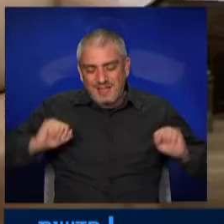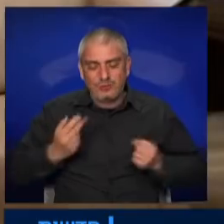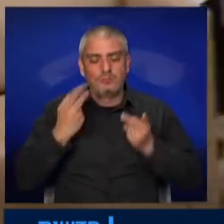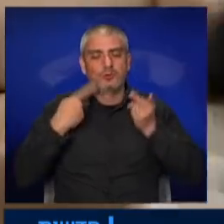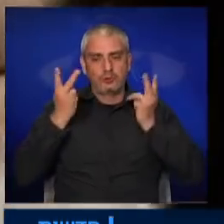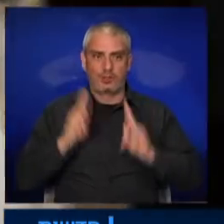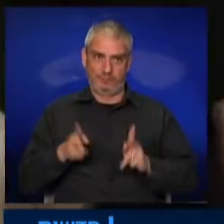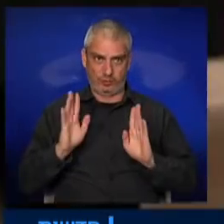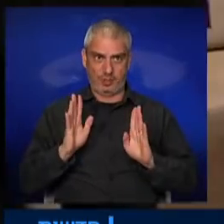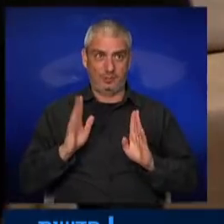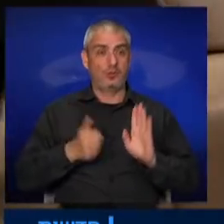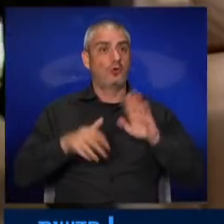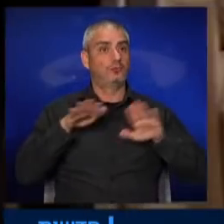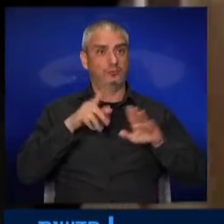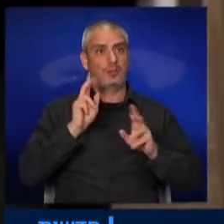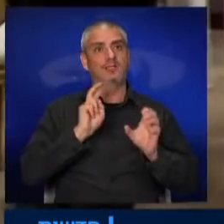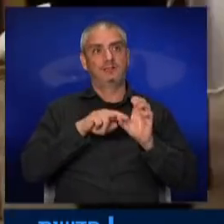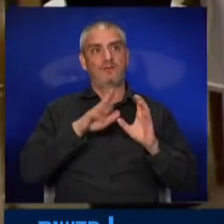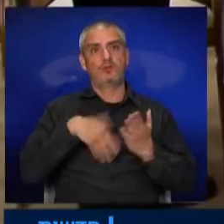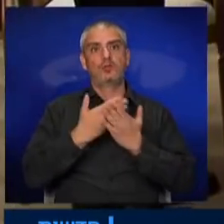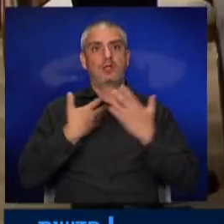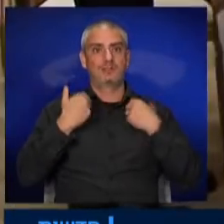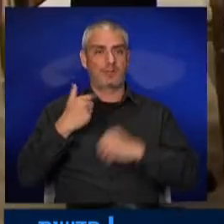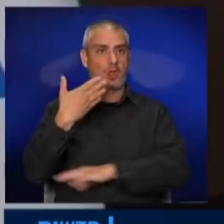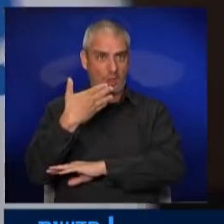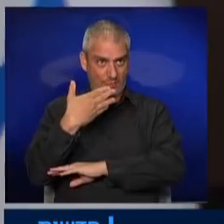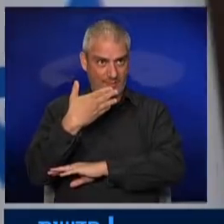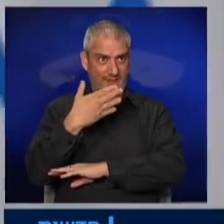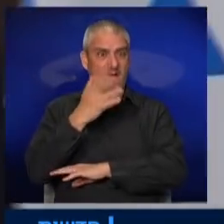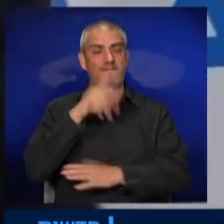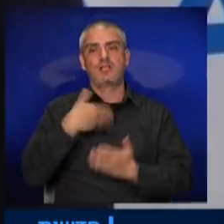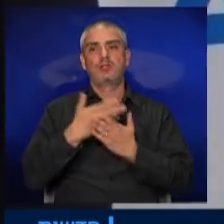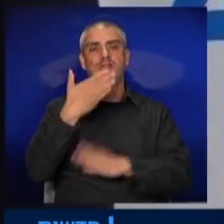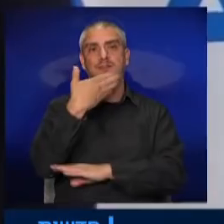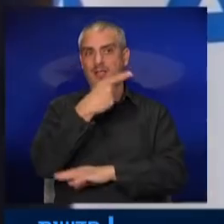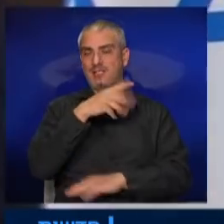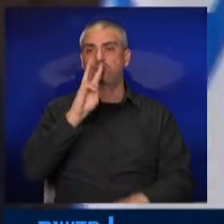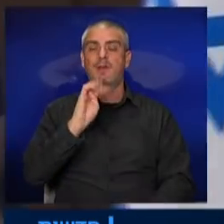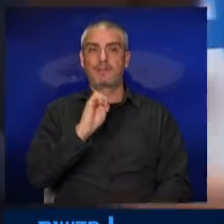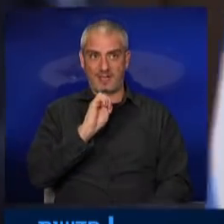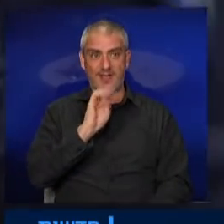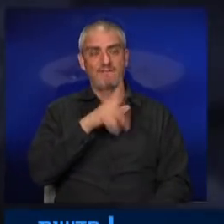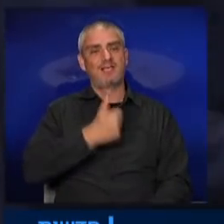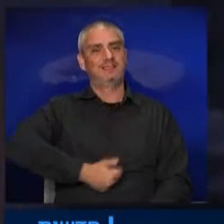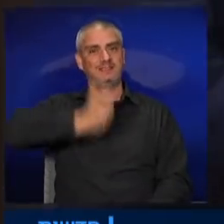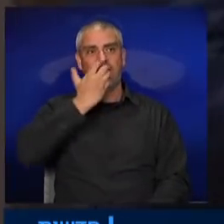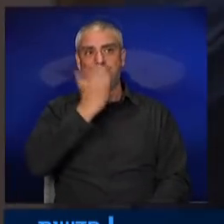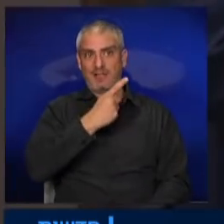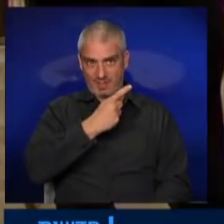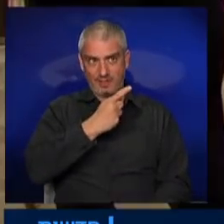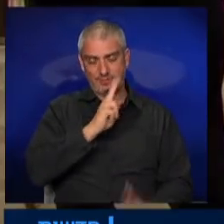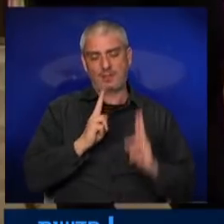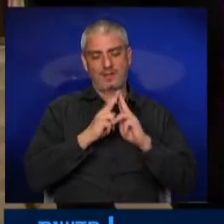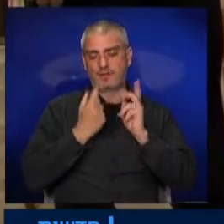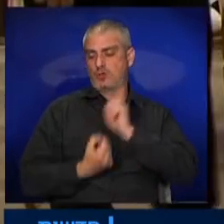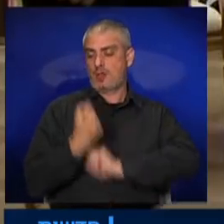ניסיון. לראש הממשלה הצטרפו היועץ לביטחון לאומי אייל חולטה, היועצת המדינית שמרית מאיר וגם השר זאב אלקין, שנפגש